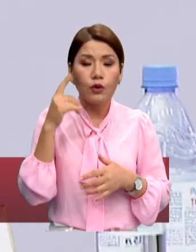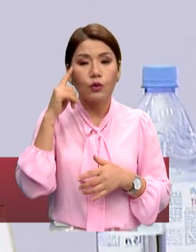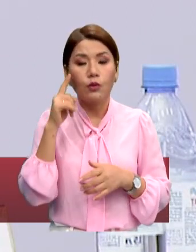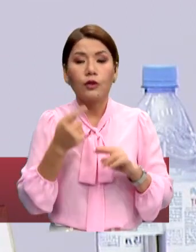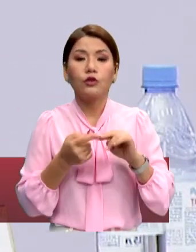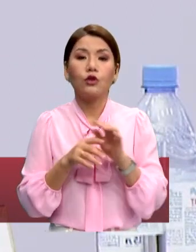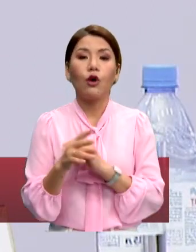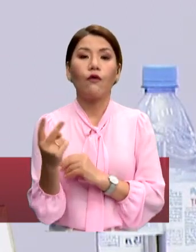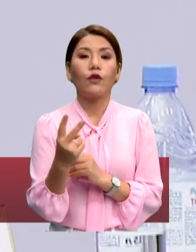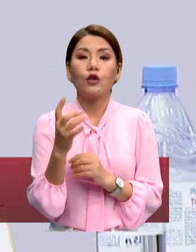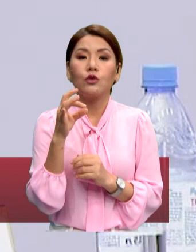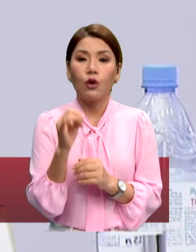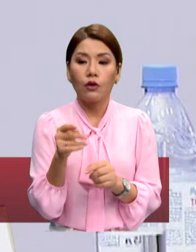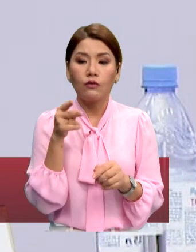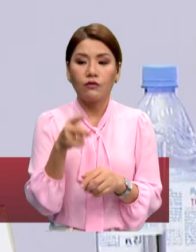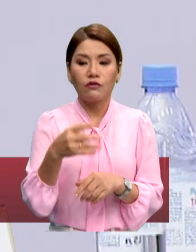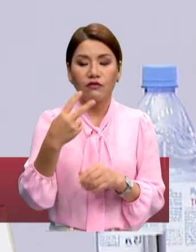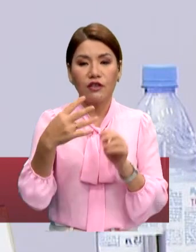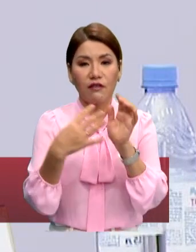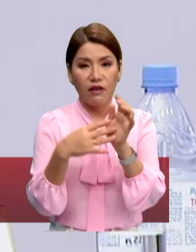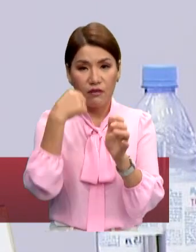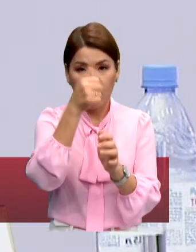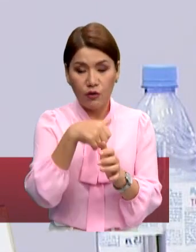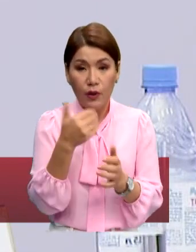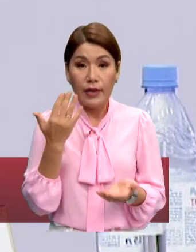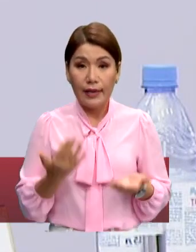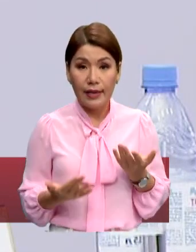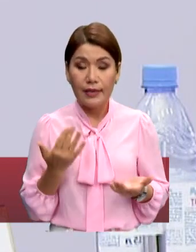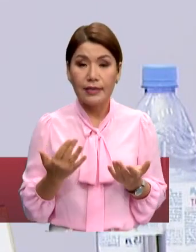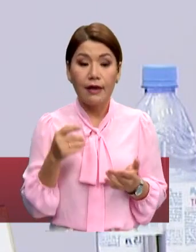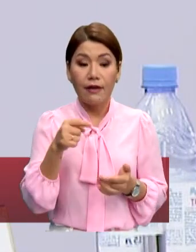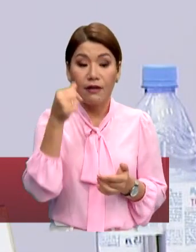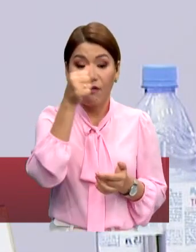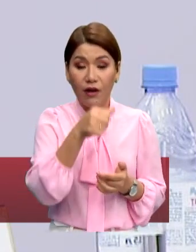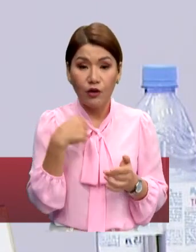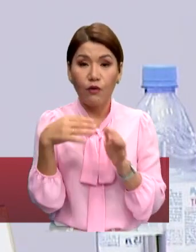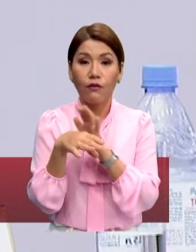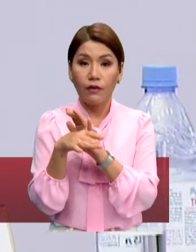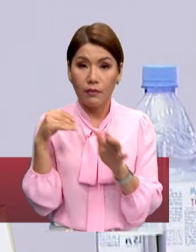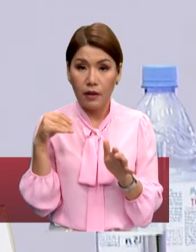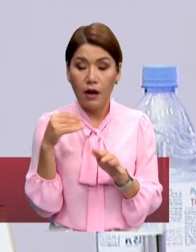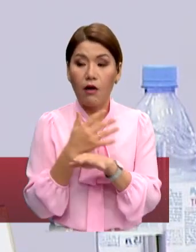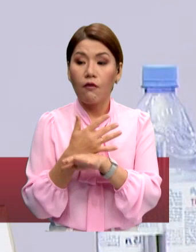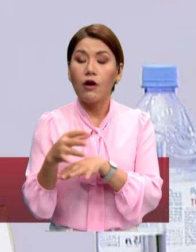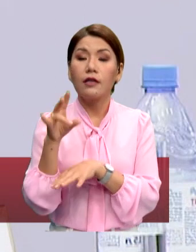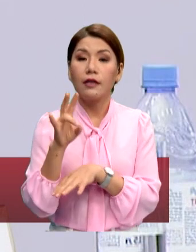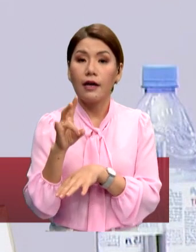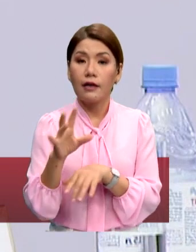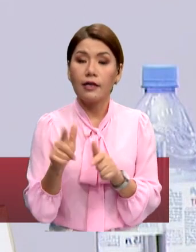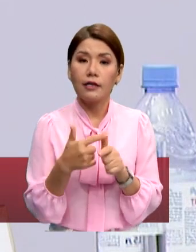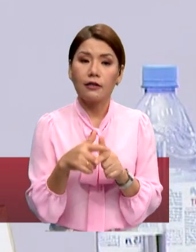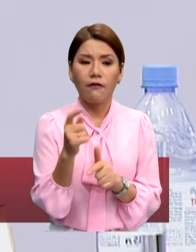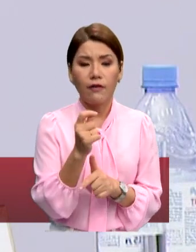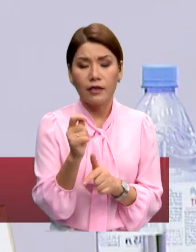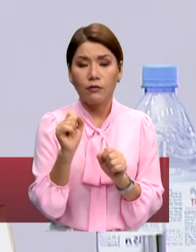его второй срок истекает в 2029 году. И если в этом году проходят выборы, они пройдут в ноябре, в одно из